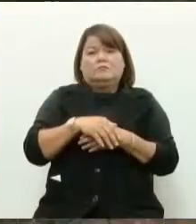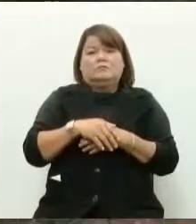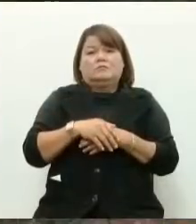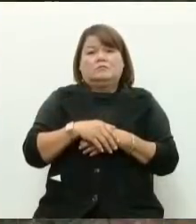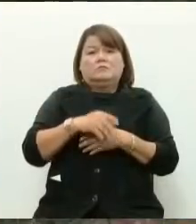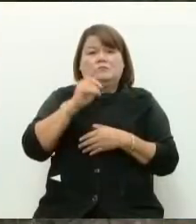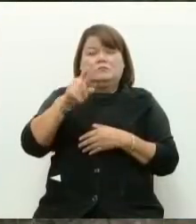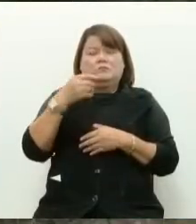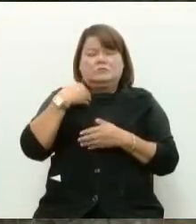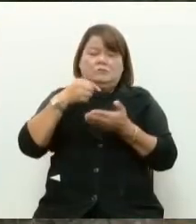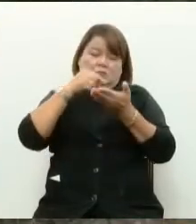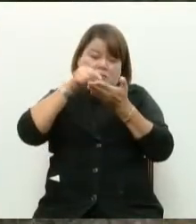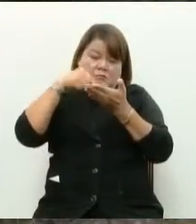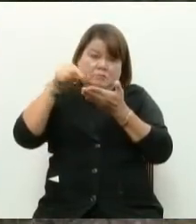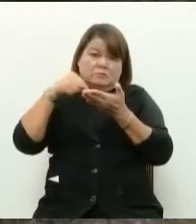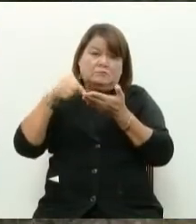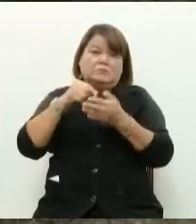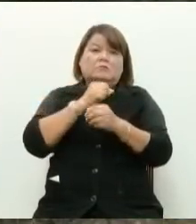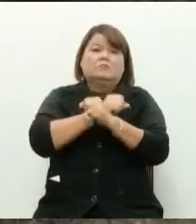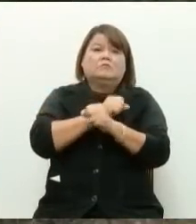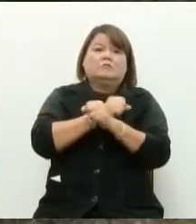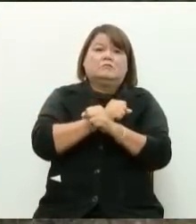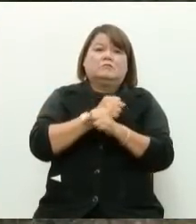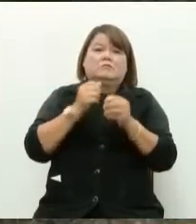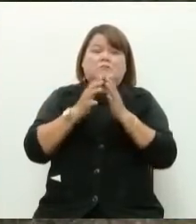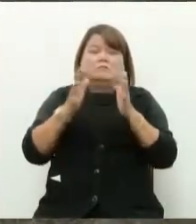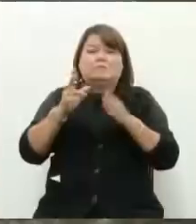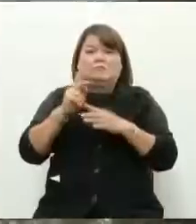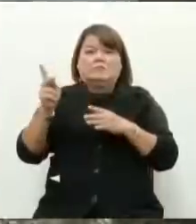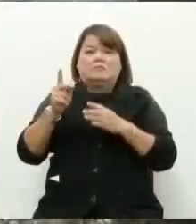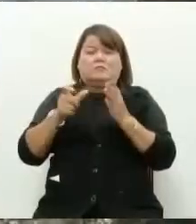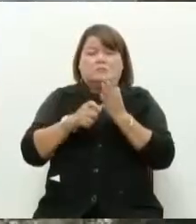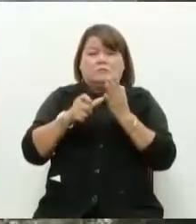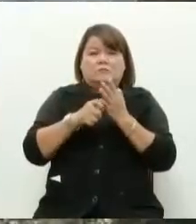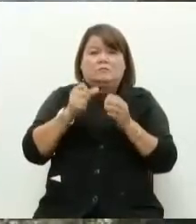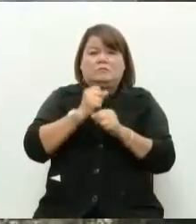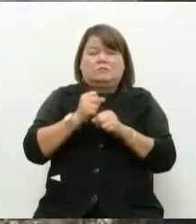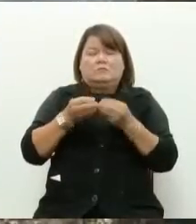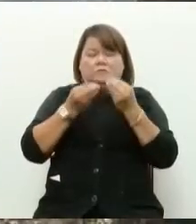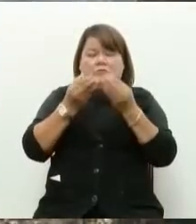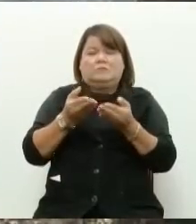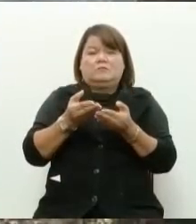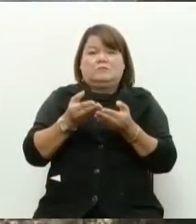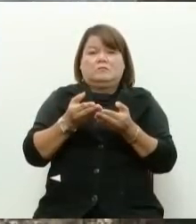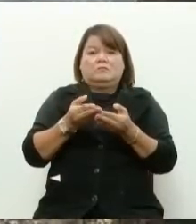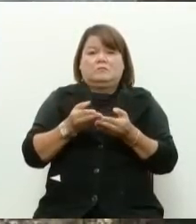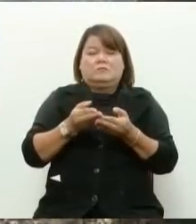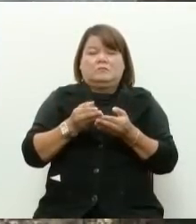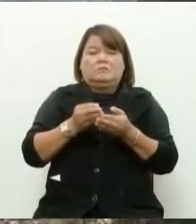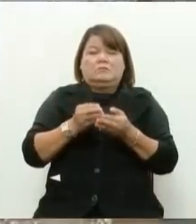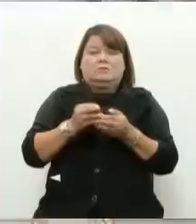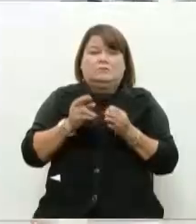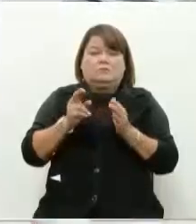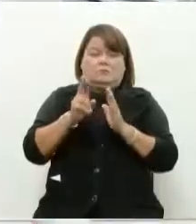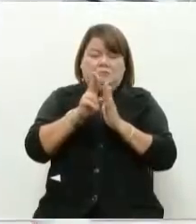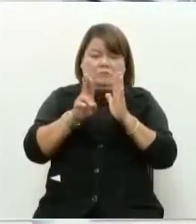านจะต้องมีการตรวจสอบตรวจตราป้องกันมากกว่าการแก้ไขจึงจะทำให้ระบบนะครับการป้องกันภัย